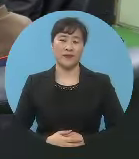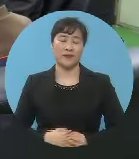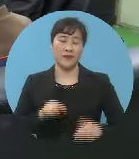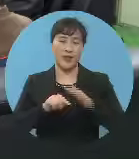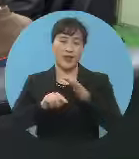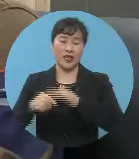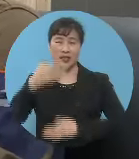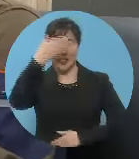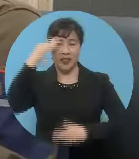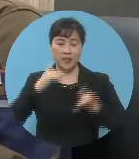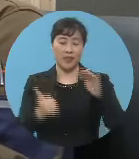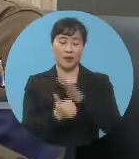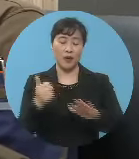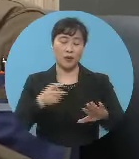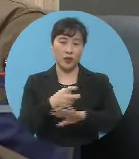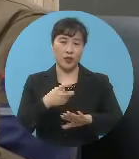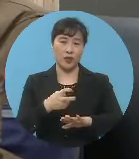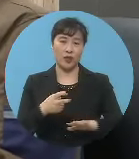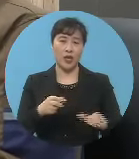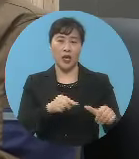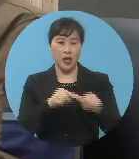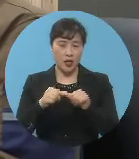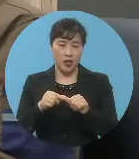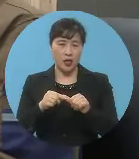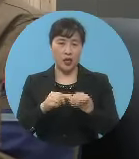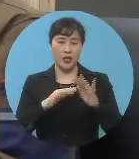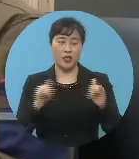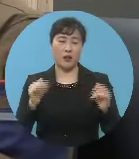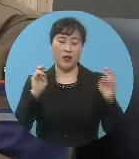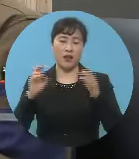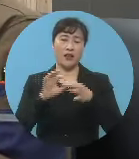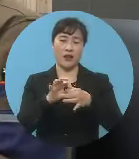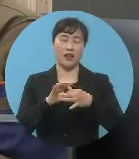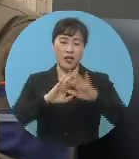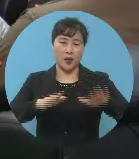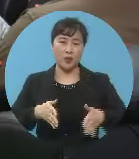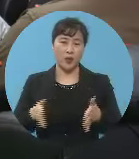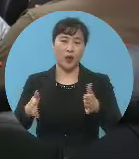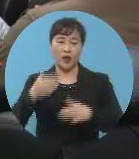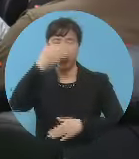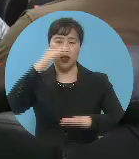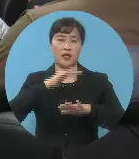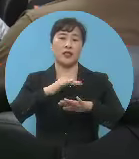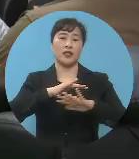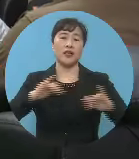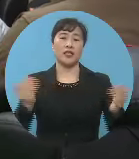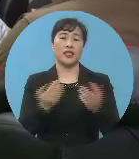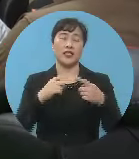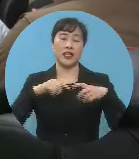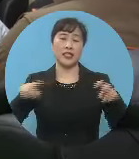찾아가는 청년 희망 버스는 구직자와 기업을 연결하는 전라남도의 청년 일자리 시책 사업입니다.